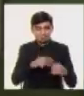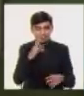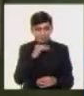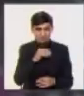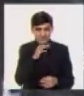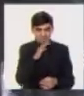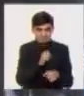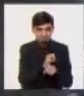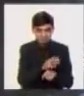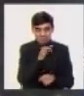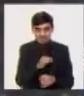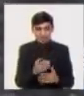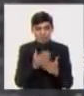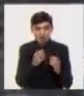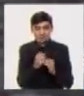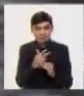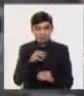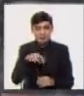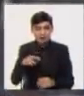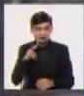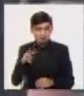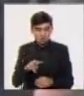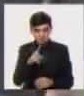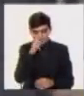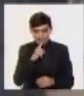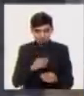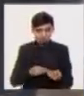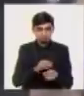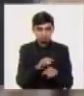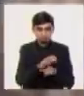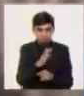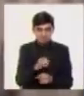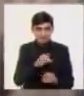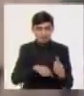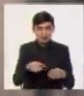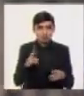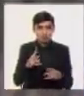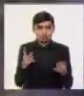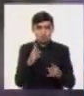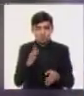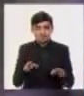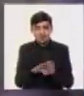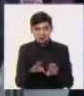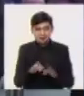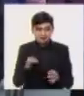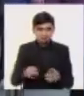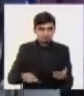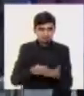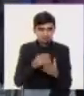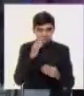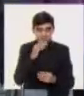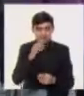это планируют выделять больше 13 миллиардов долларов ежемесячно. Предприятия, вынужденные закрыться, получат компенсацию